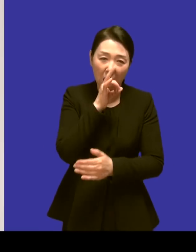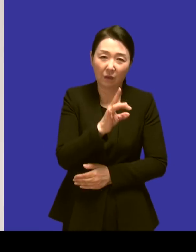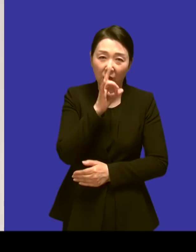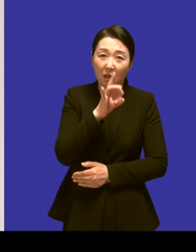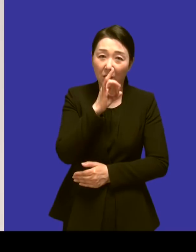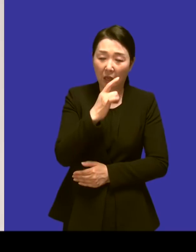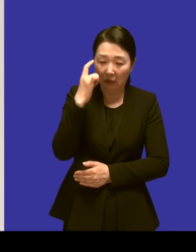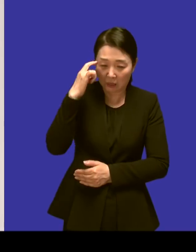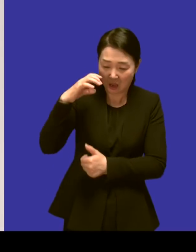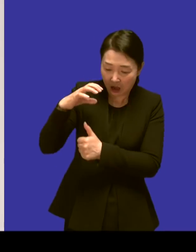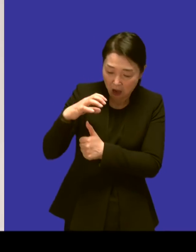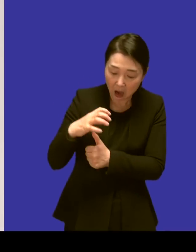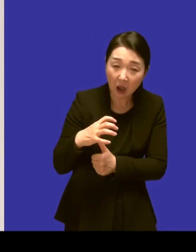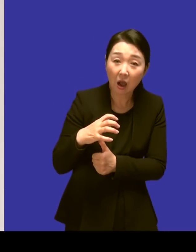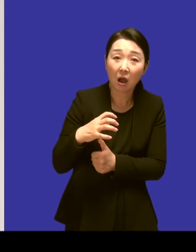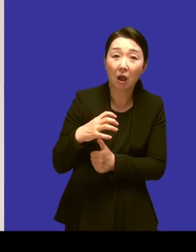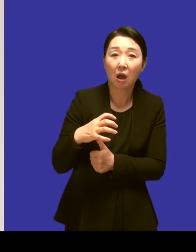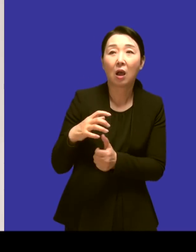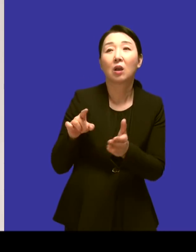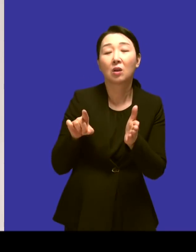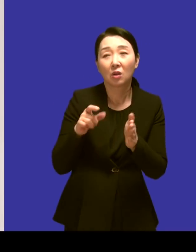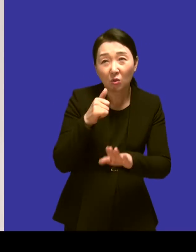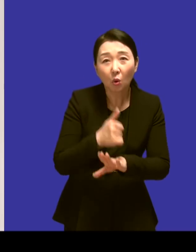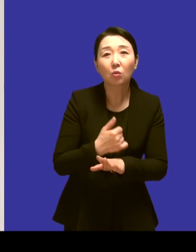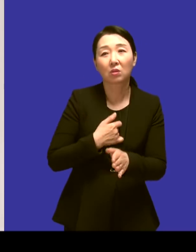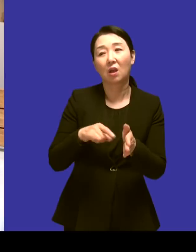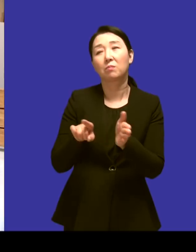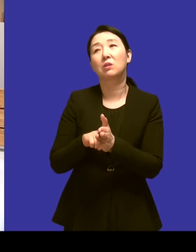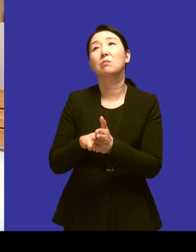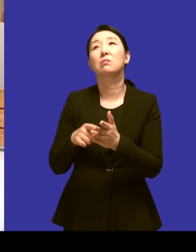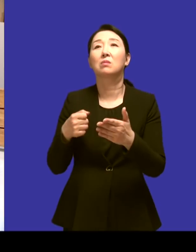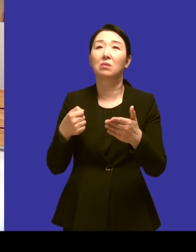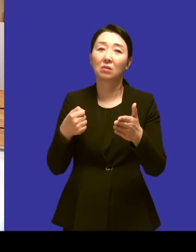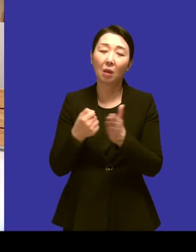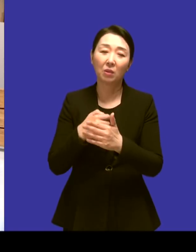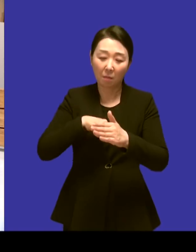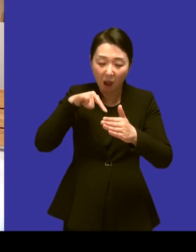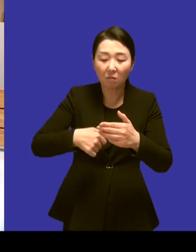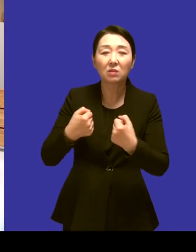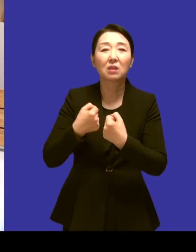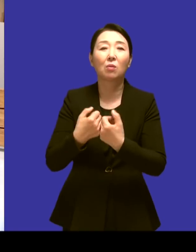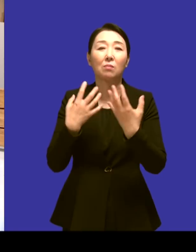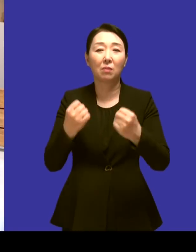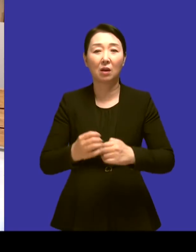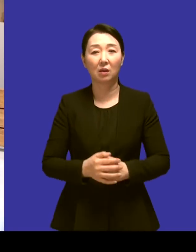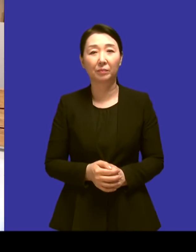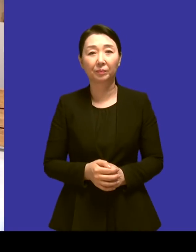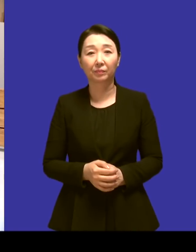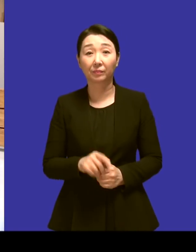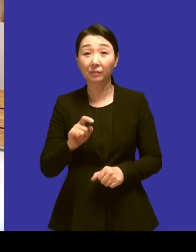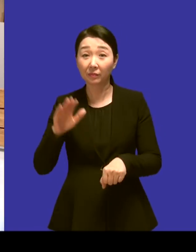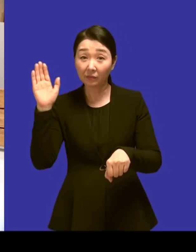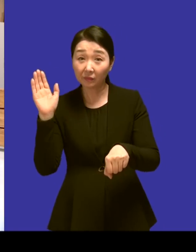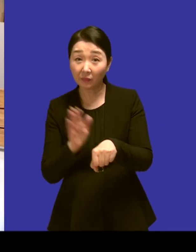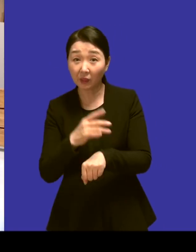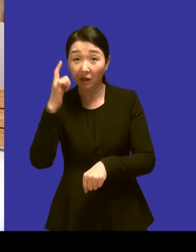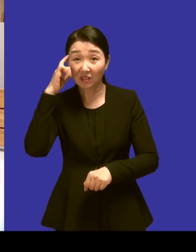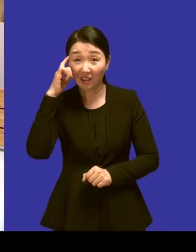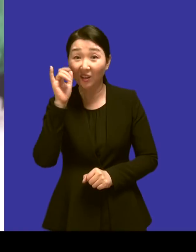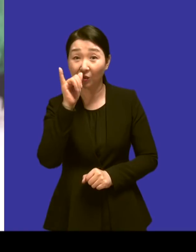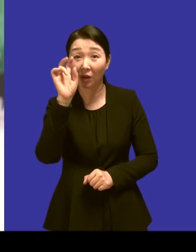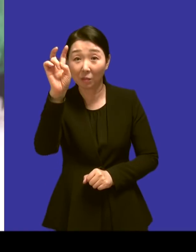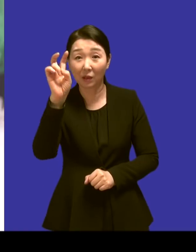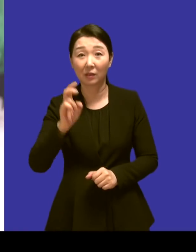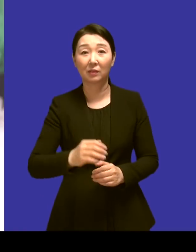그래서 오히려 신앙으로 많이 싸운 것 같아요. 신앙적인 이유로. 그럼 이게 뭔가 잘못되었다고 스스로 생각을